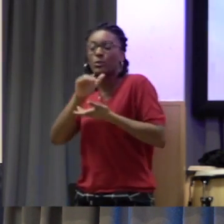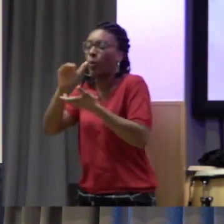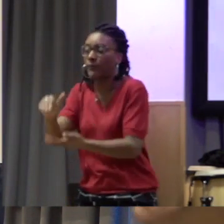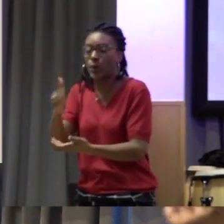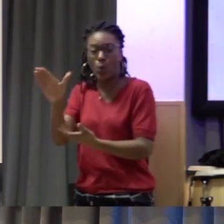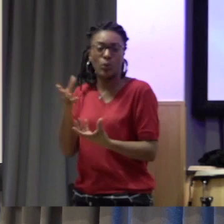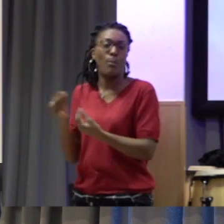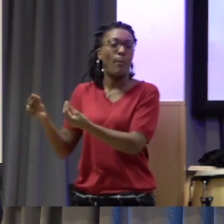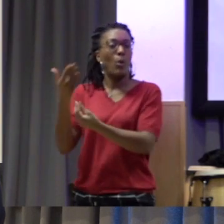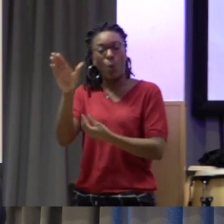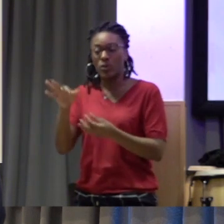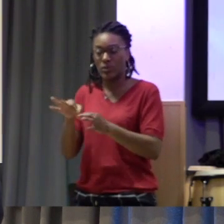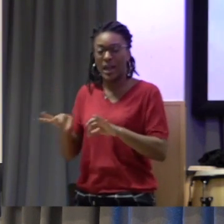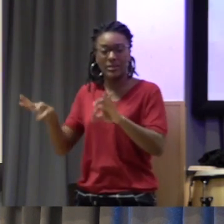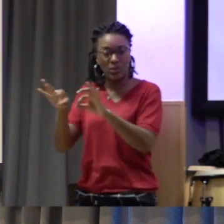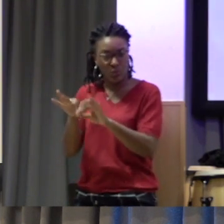une autre nation,